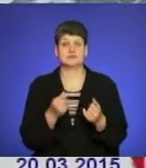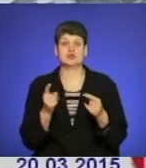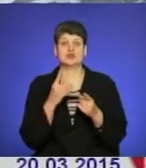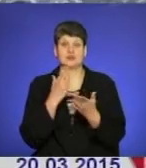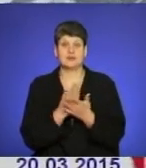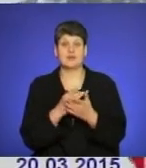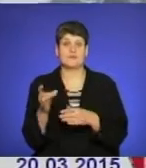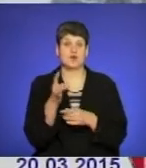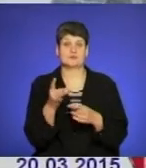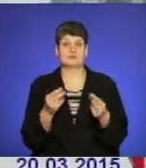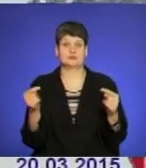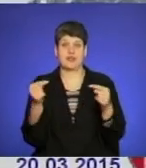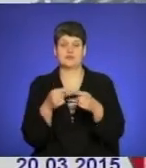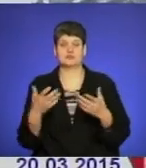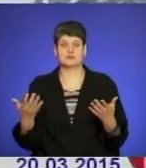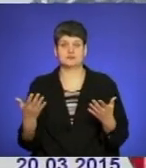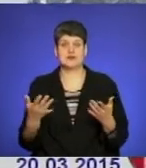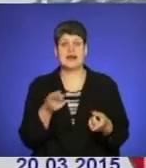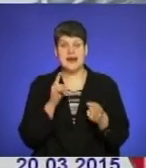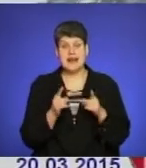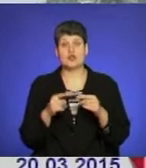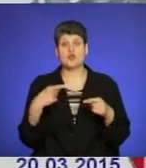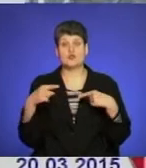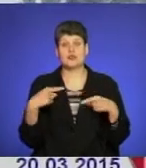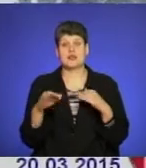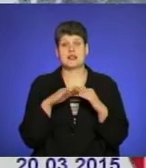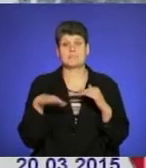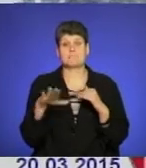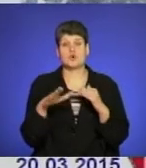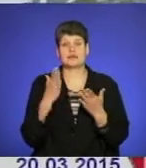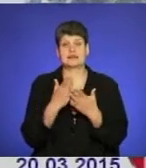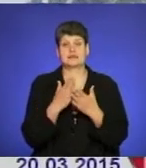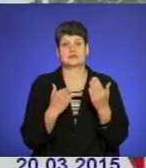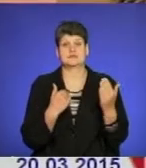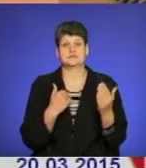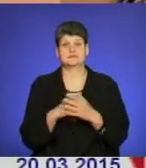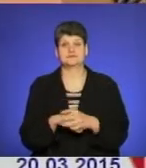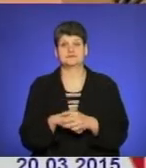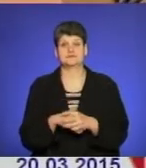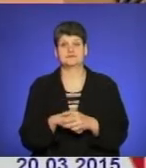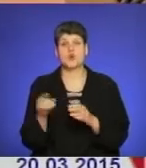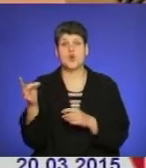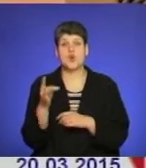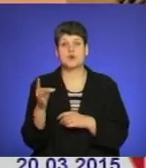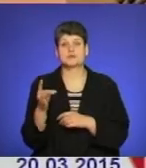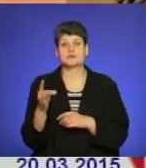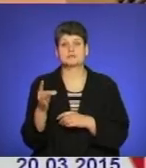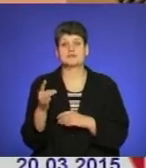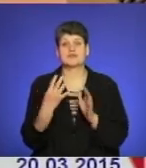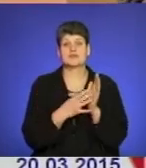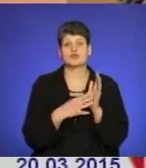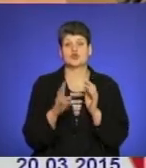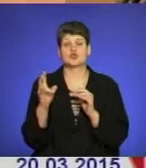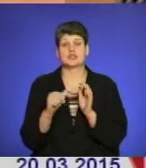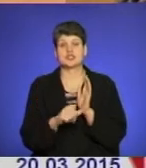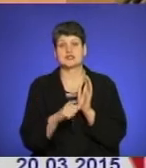розмірах воно зовсім не грає. Тобто, реально футбольне поле на даний час іде оце. Його розмір 90 на